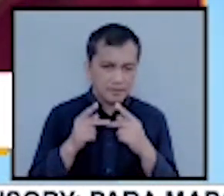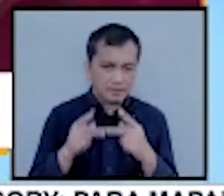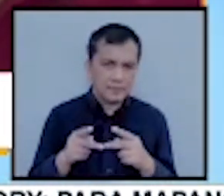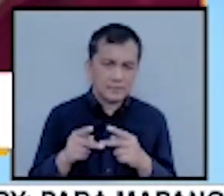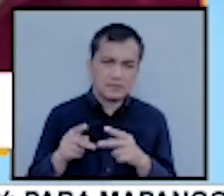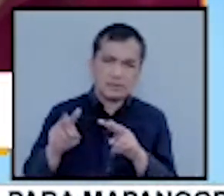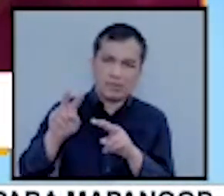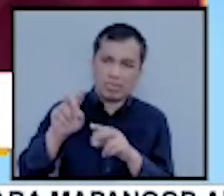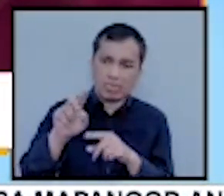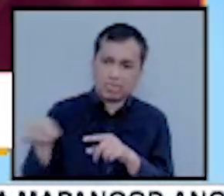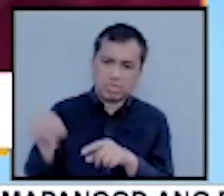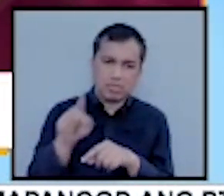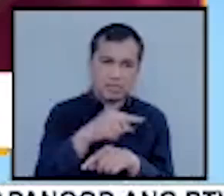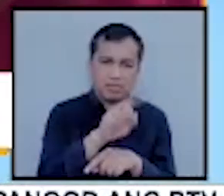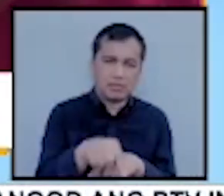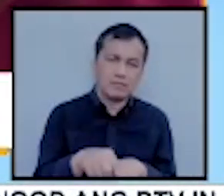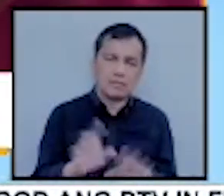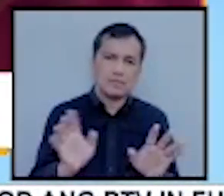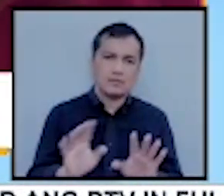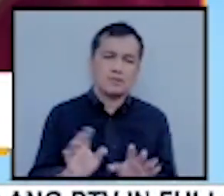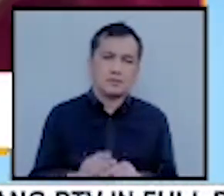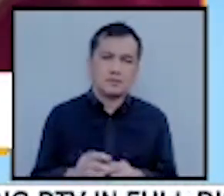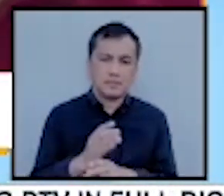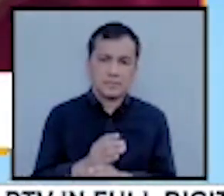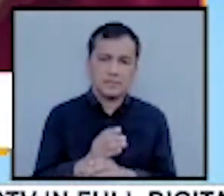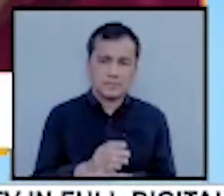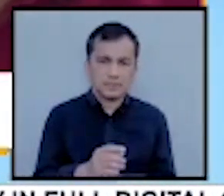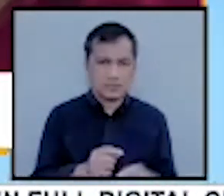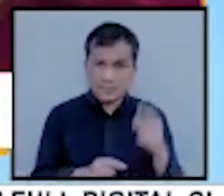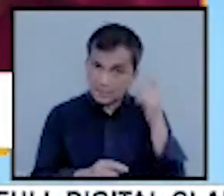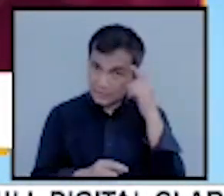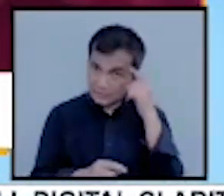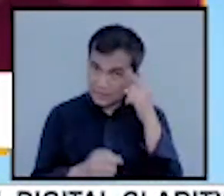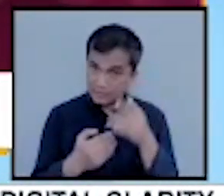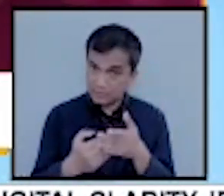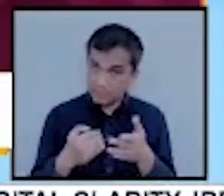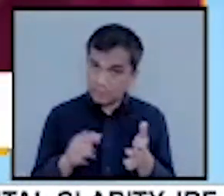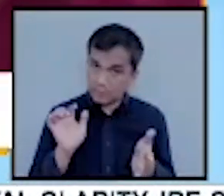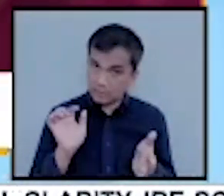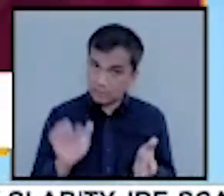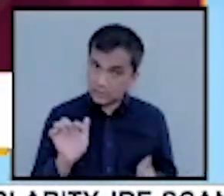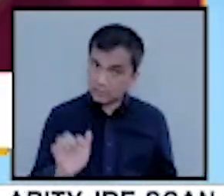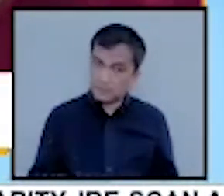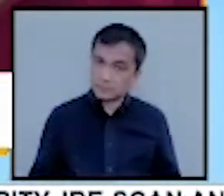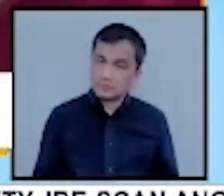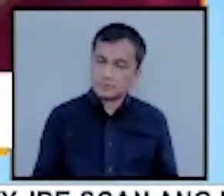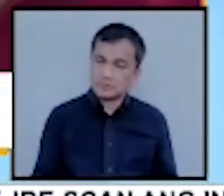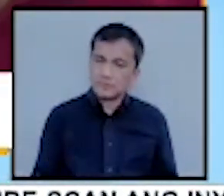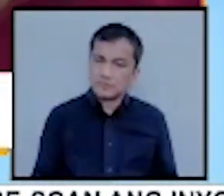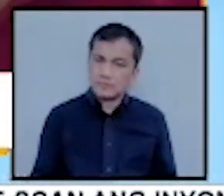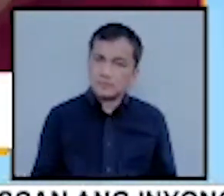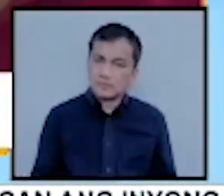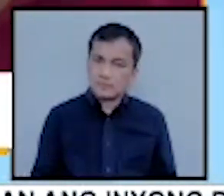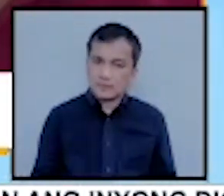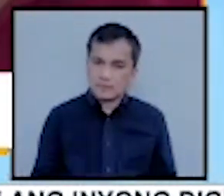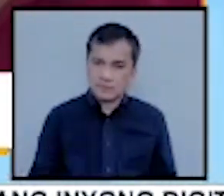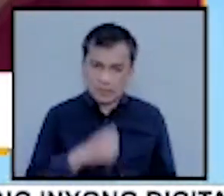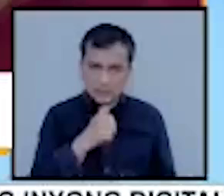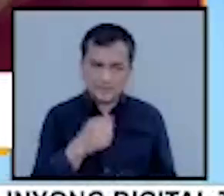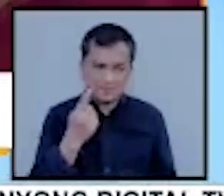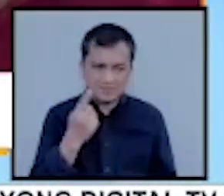mo. Mag-ingat po tayo. Sabi nga nila, think before you click. At yan ay hindi lamang dapat yan dahil may